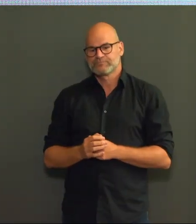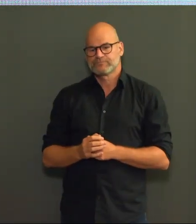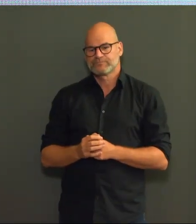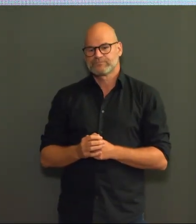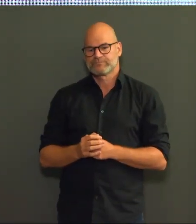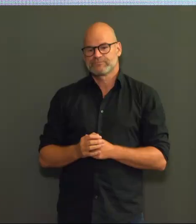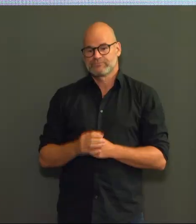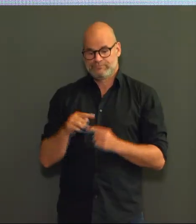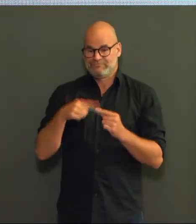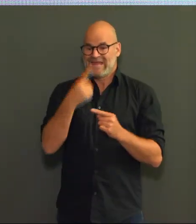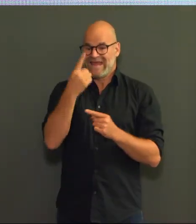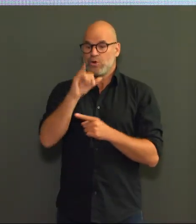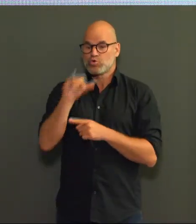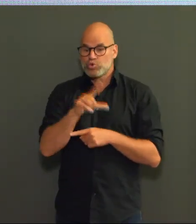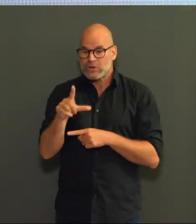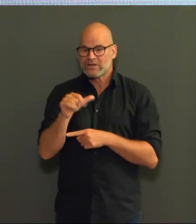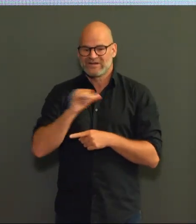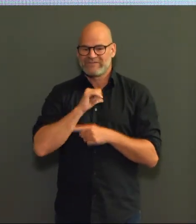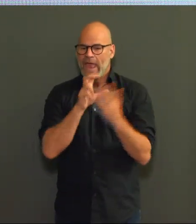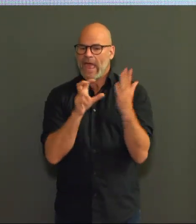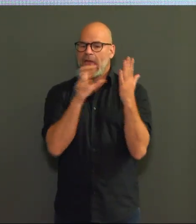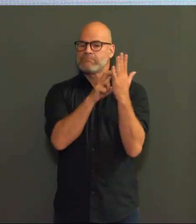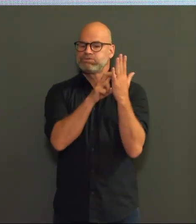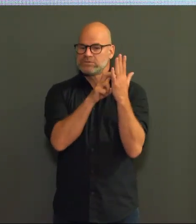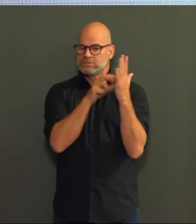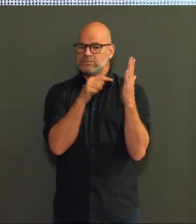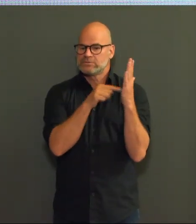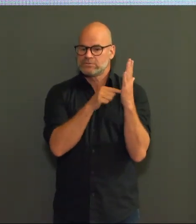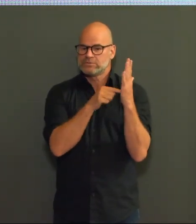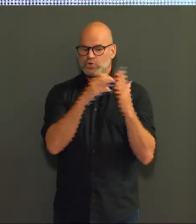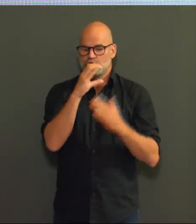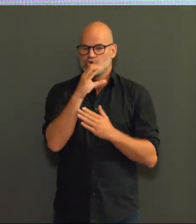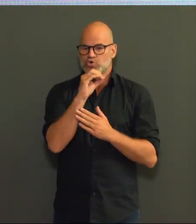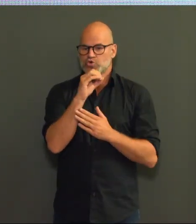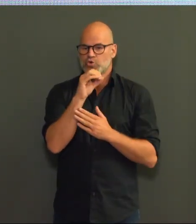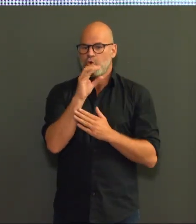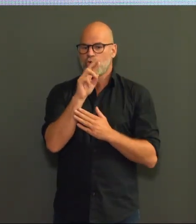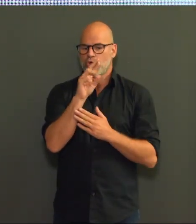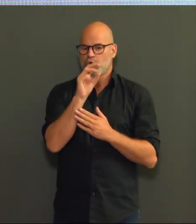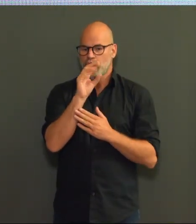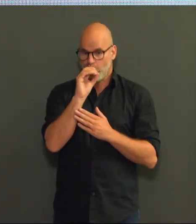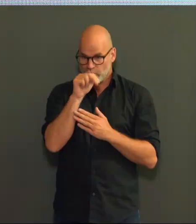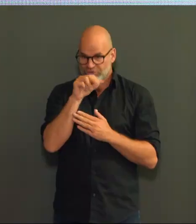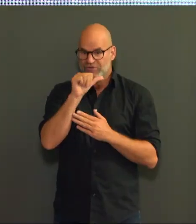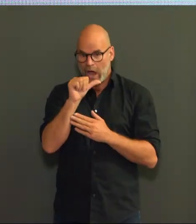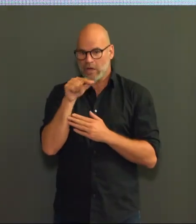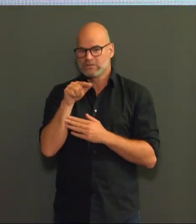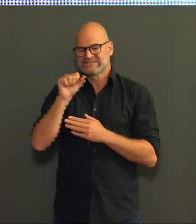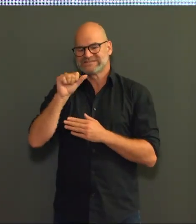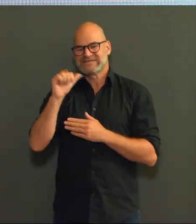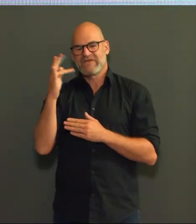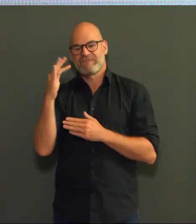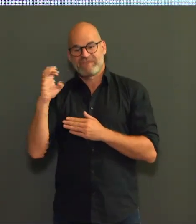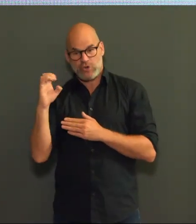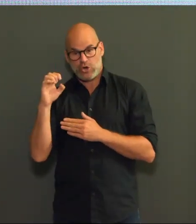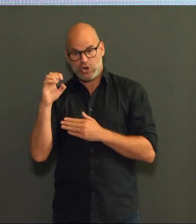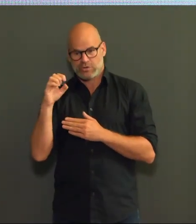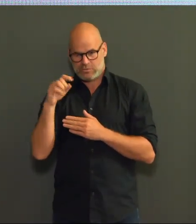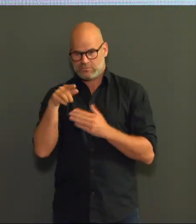COVID Safe-app downloaden. Vermijd onaangename verrassingen en maak die tijdig in orde. Zo kan u met